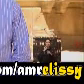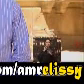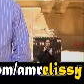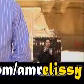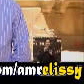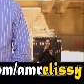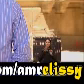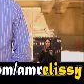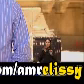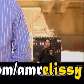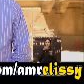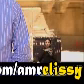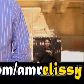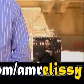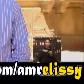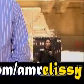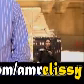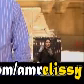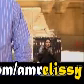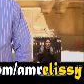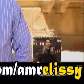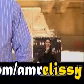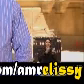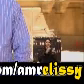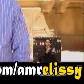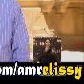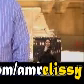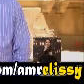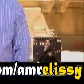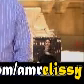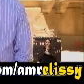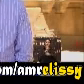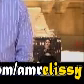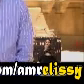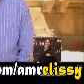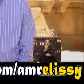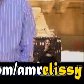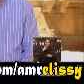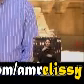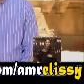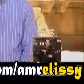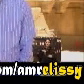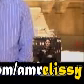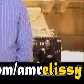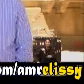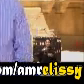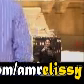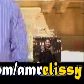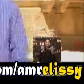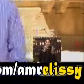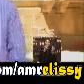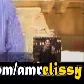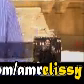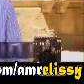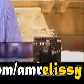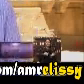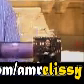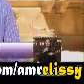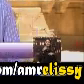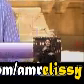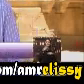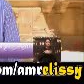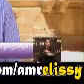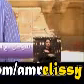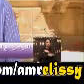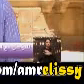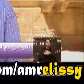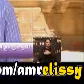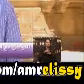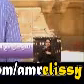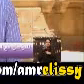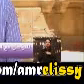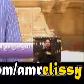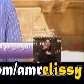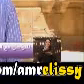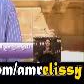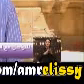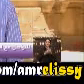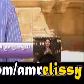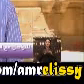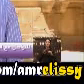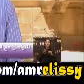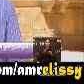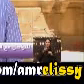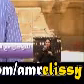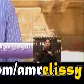وقفنا سرقه المال العام من قروض الفساد. تقارير تؤكد ان مصر بتقترب من الفقر المائي،